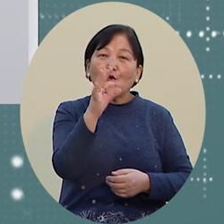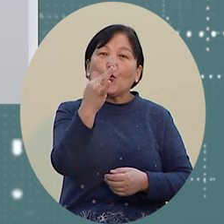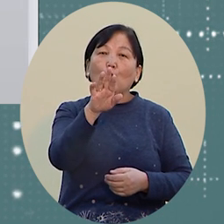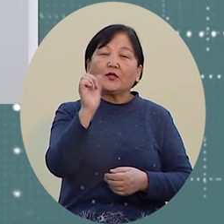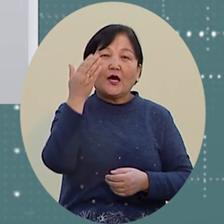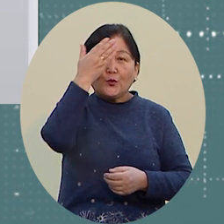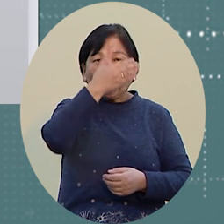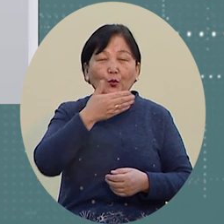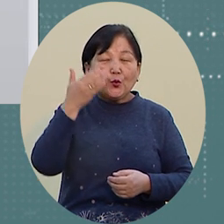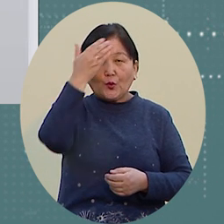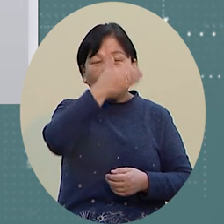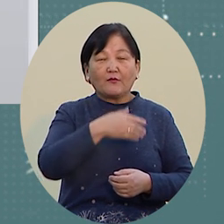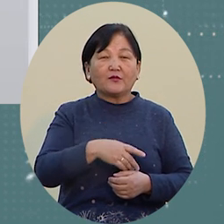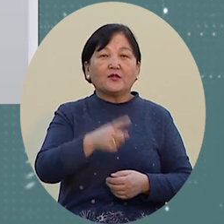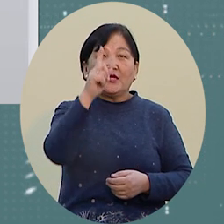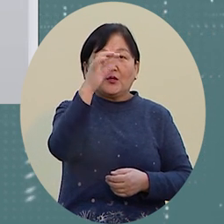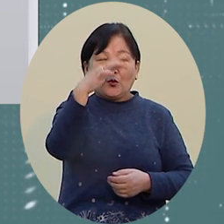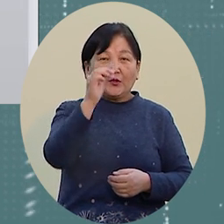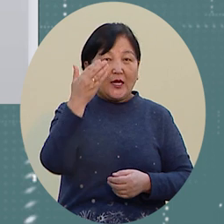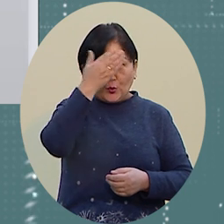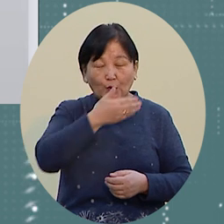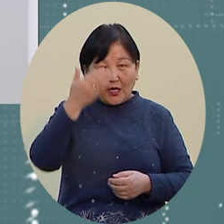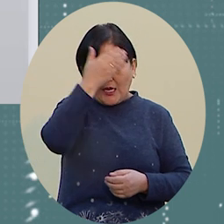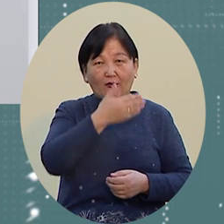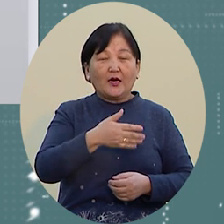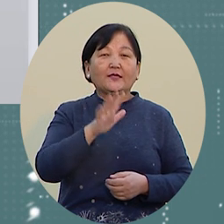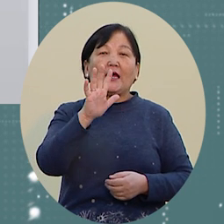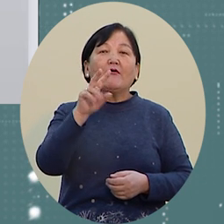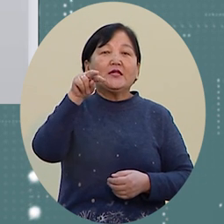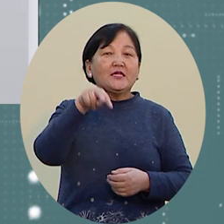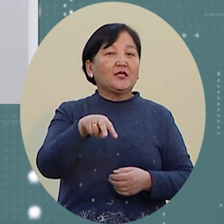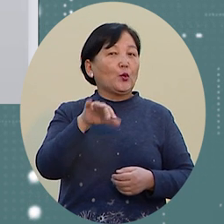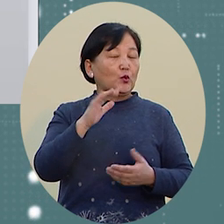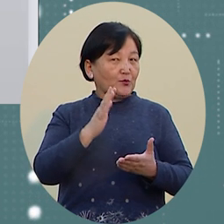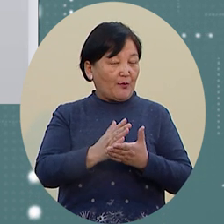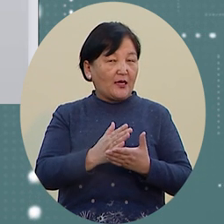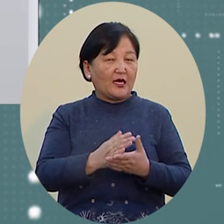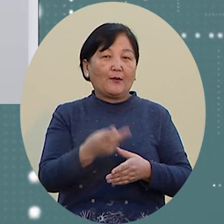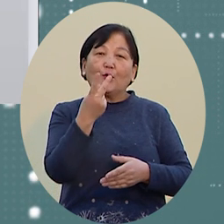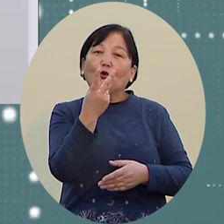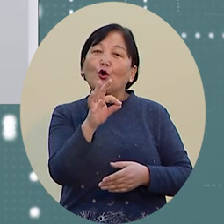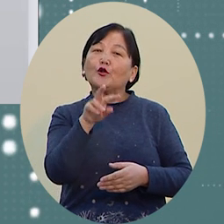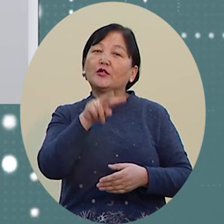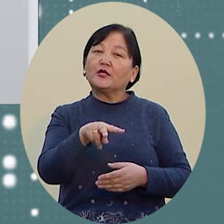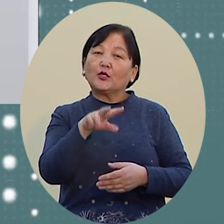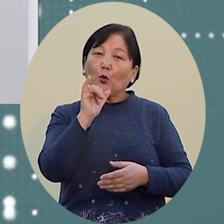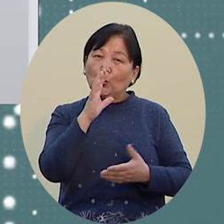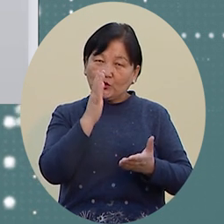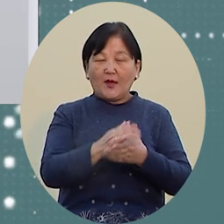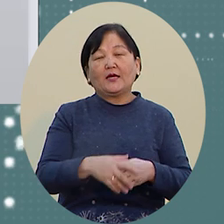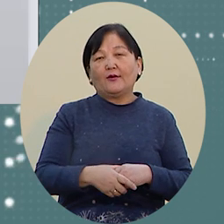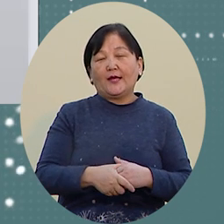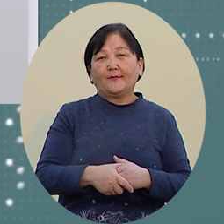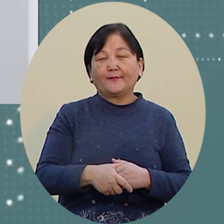гараа ухад 5 литр ус зарцуулдаг гэсэн тооцоогоо бүгдээр ашиглая. За ингээд 5-аар үржүүлэхлээр нийтдээ